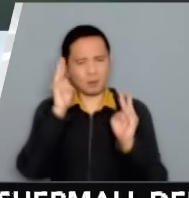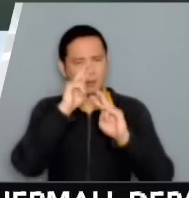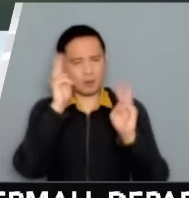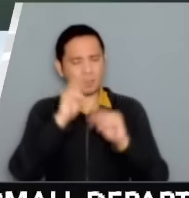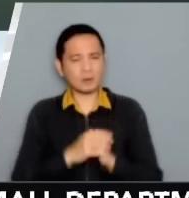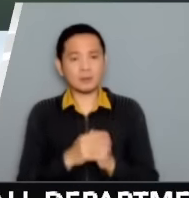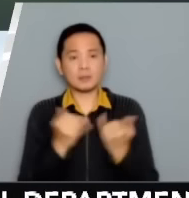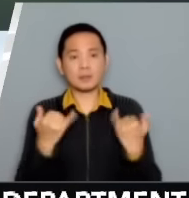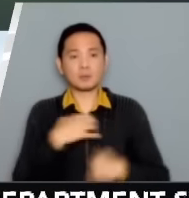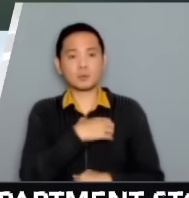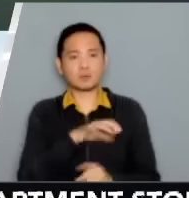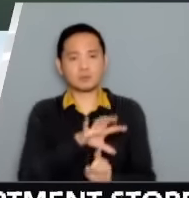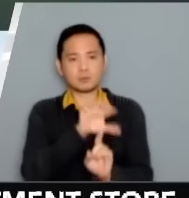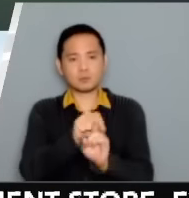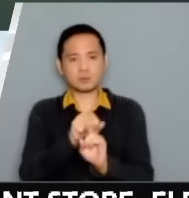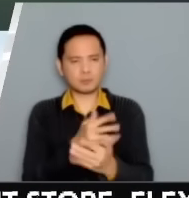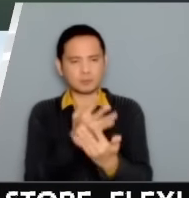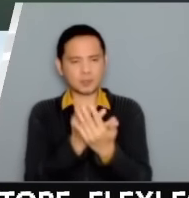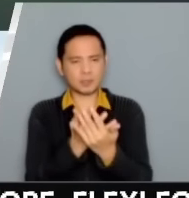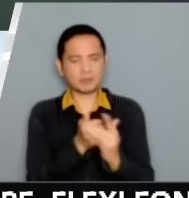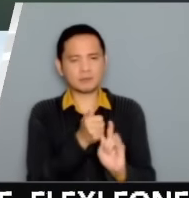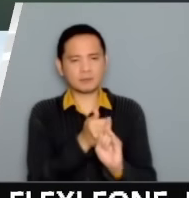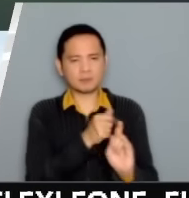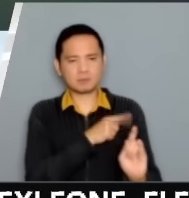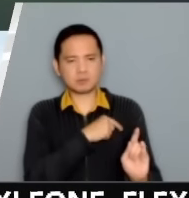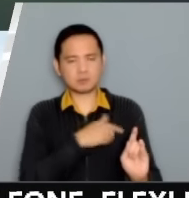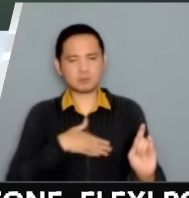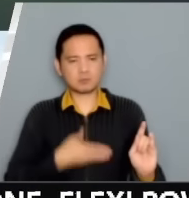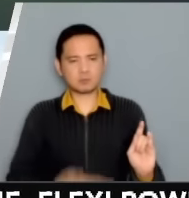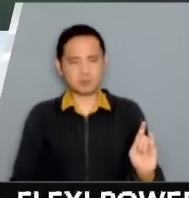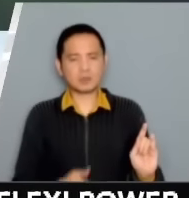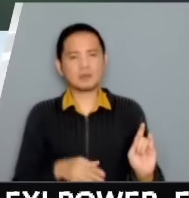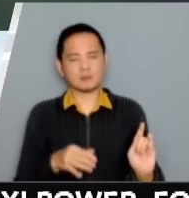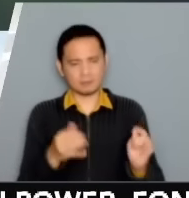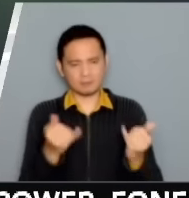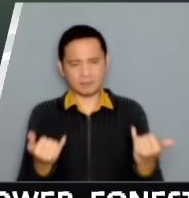ang suspect na umamin sa krimen at humingi ng tawad.